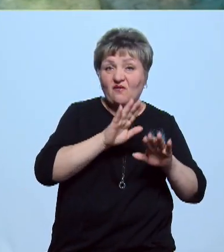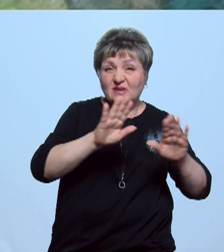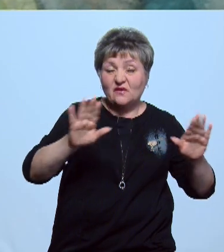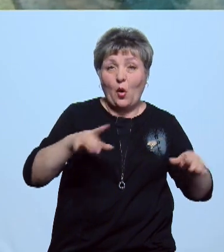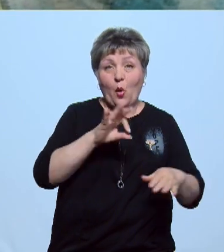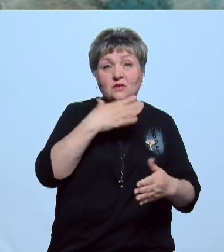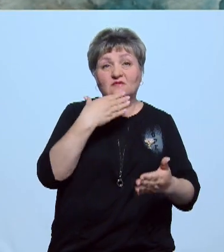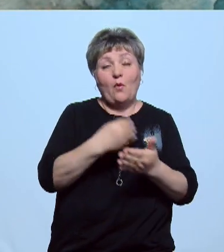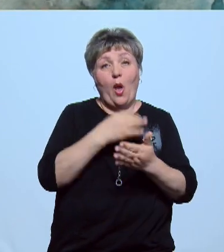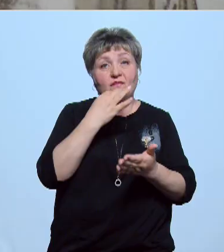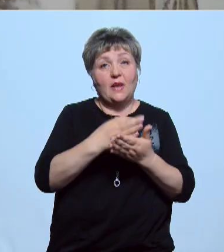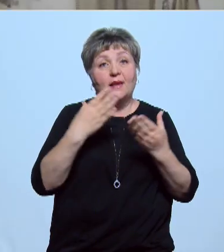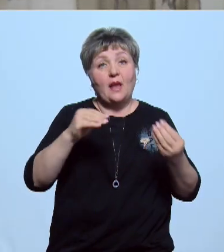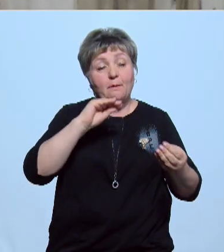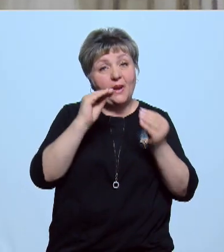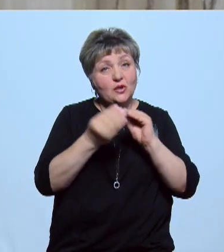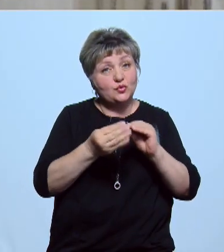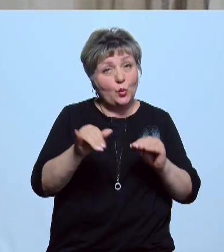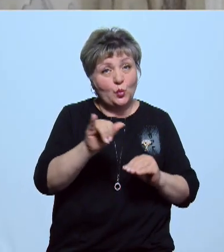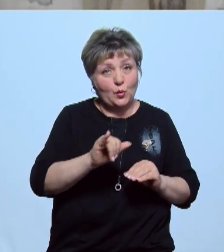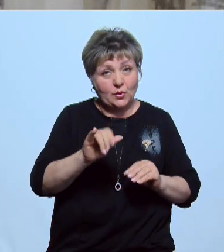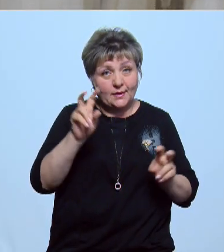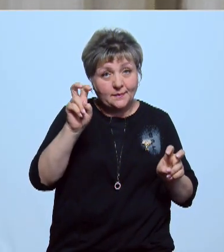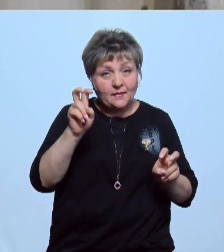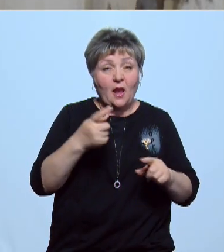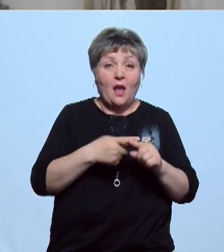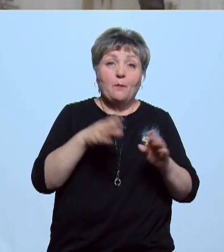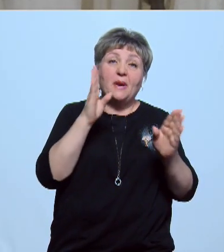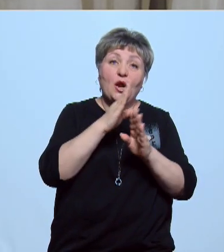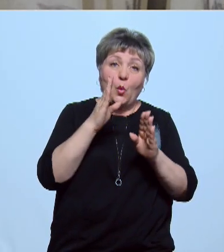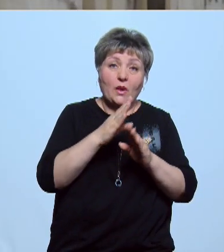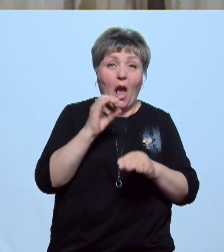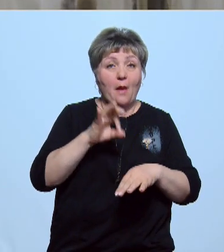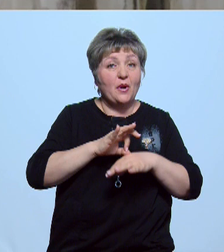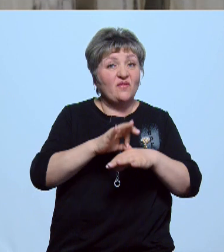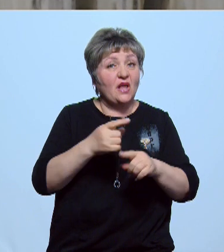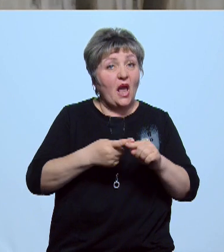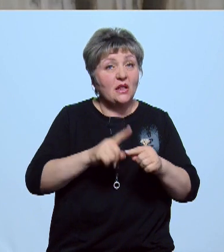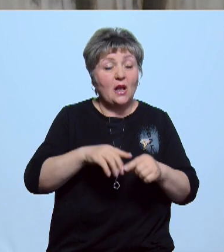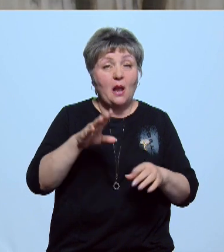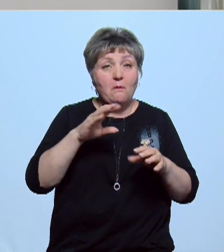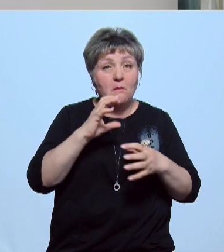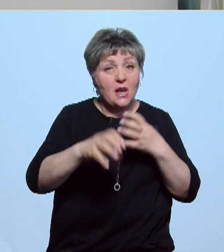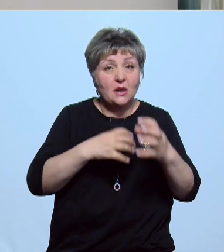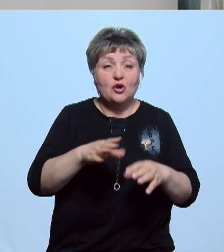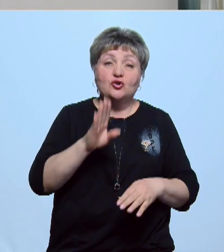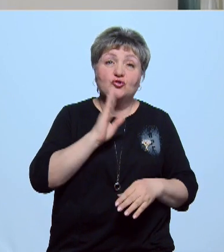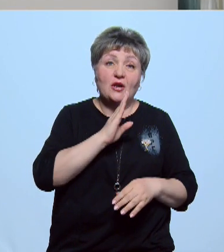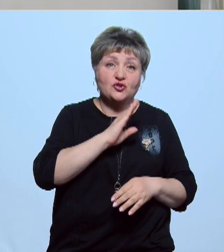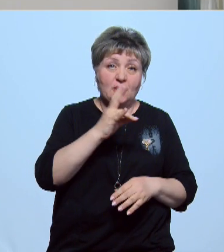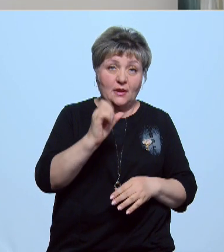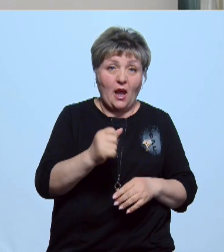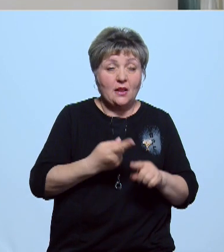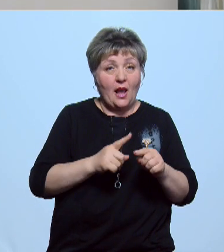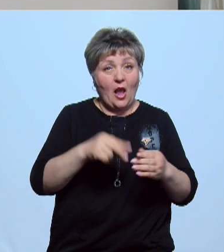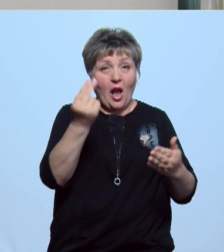нее свой ответ на вопрос, где прячутся удмурты. Конечно же, в природе. А проводник в этот мир – женщина. Это можно увидеть, например,